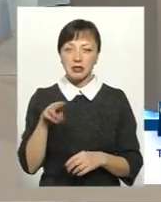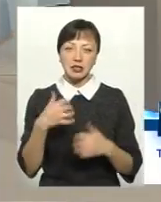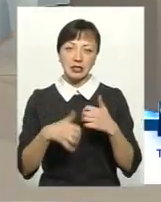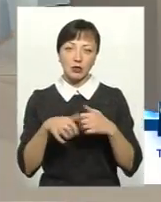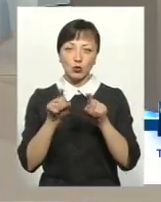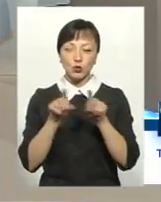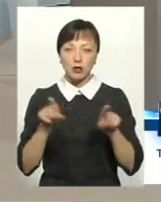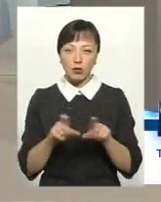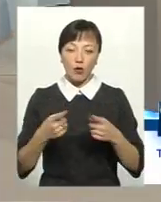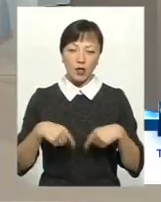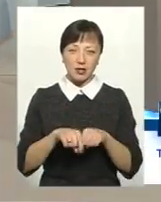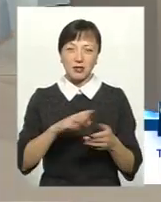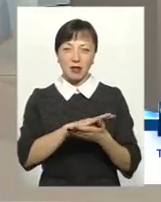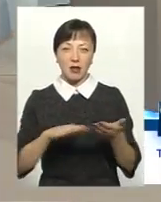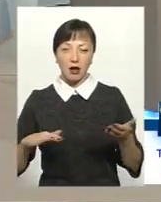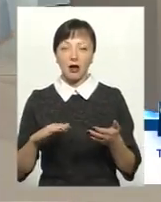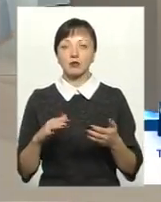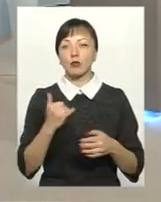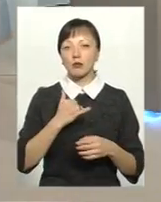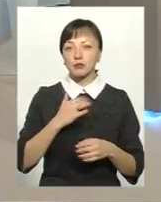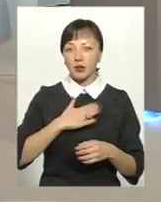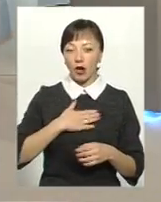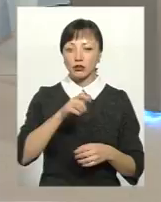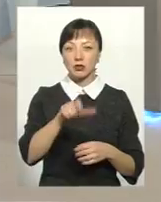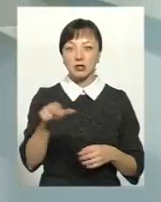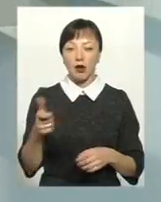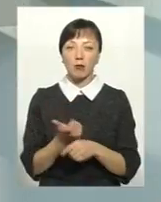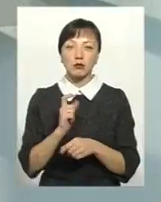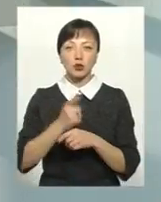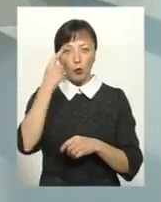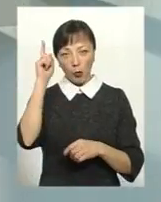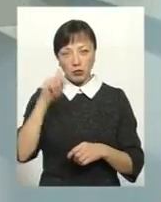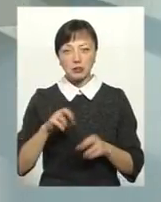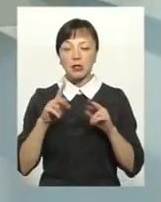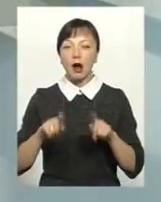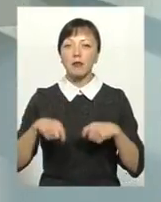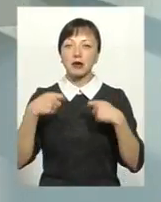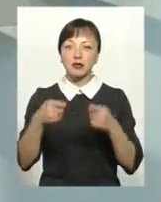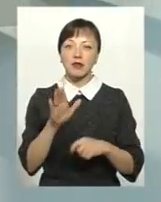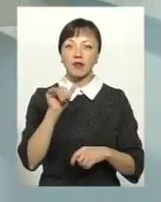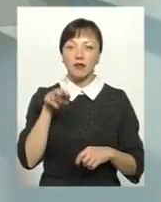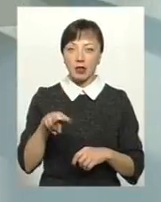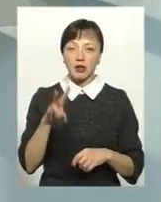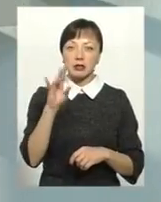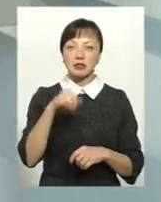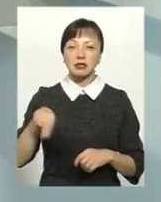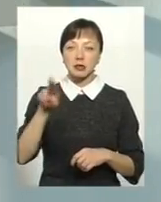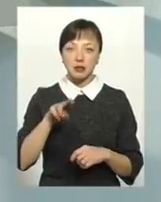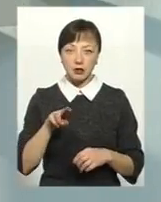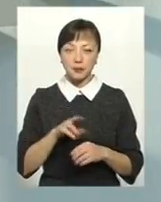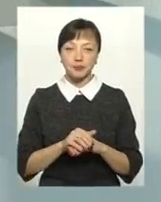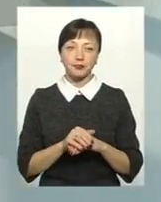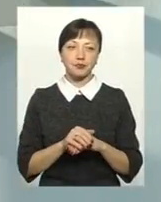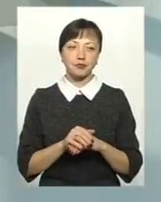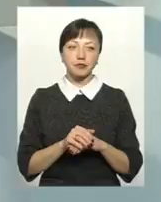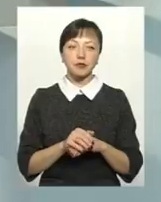установ, організацій і так далі. Може, наші клієнти більш обізнані, як передається ВІЛ, і як ВІЛ передається,